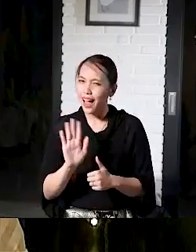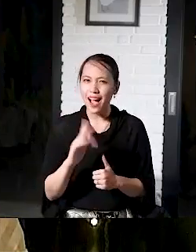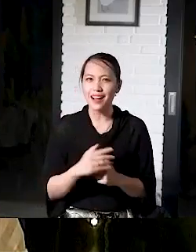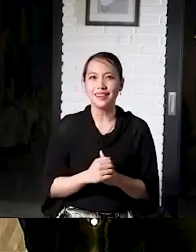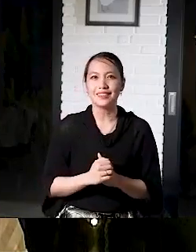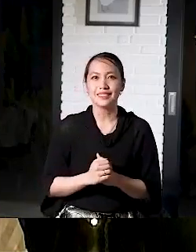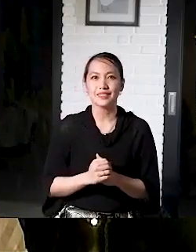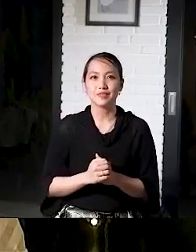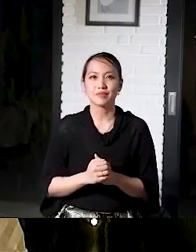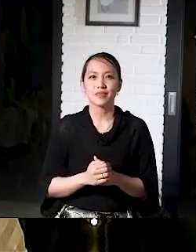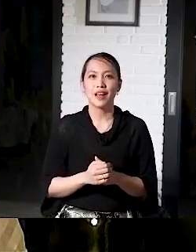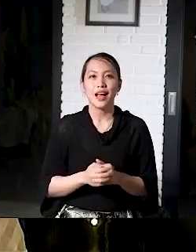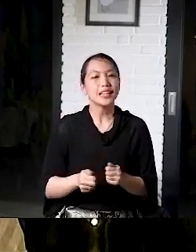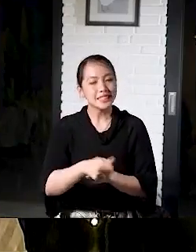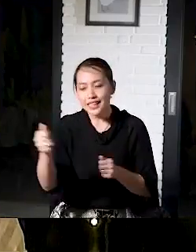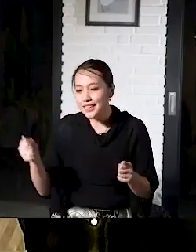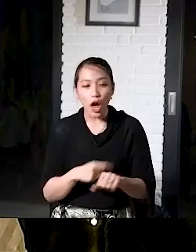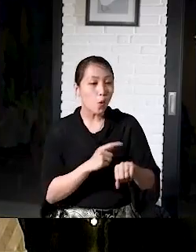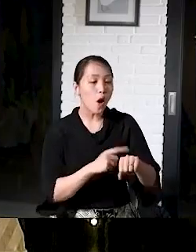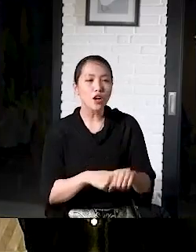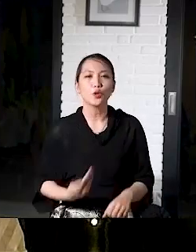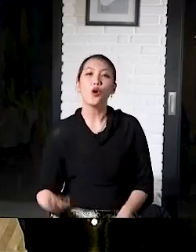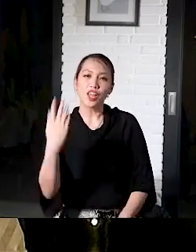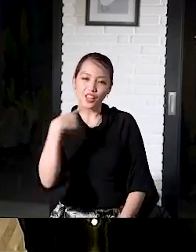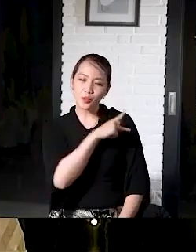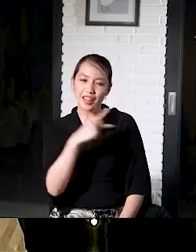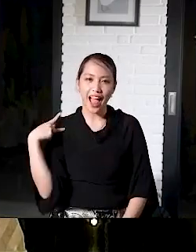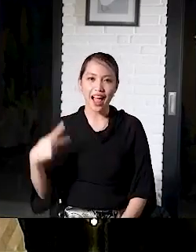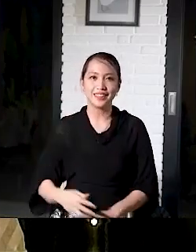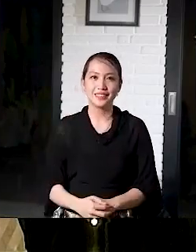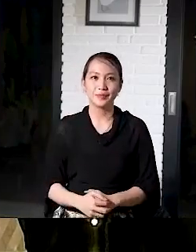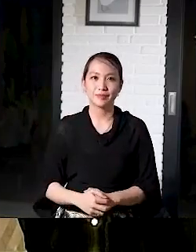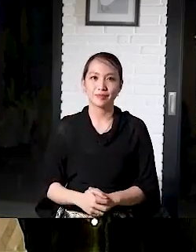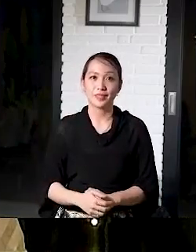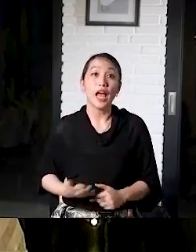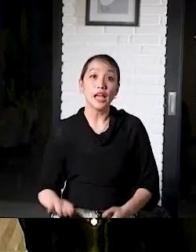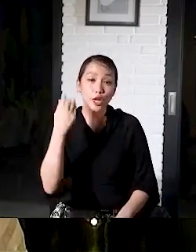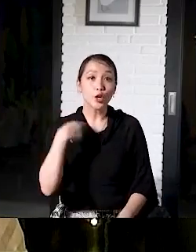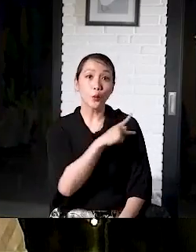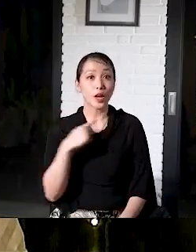tetapi seharusnya as long as I live. Mestinya kehidupan kita inilah penyembahan kepada Tuhan.